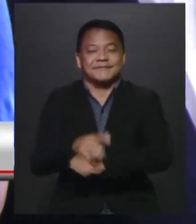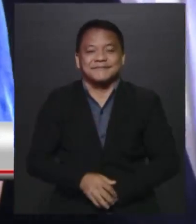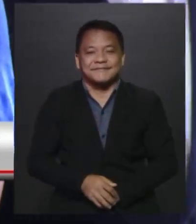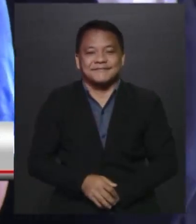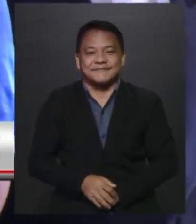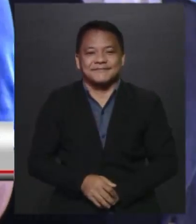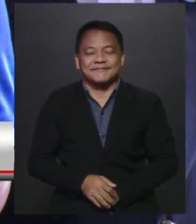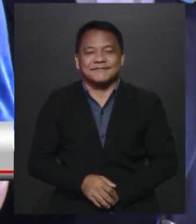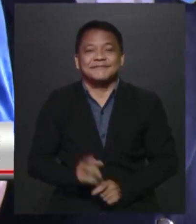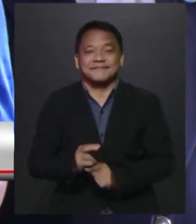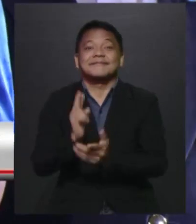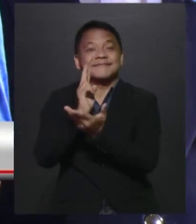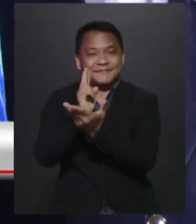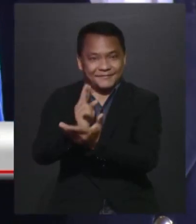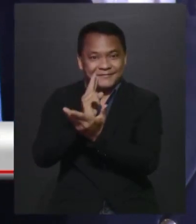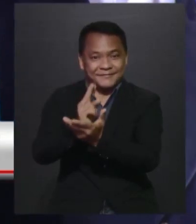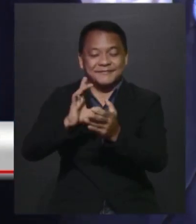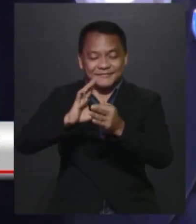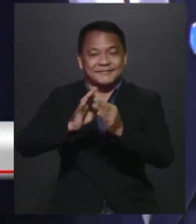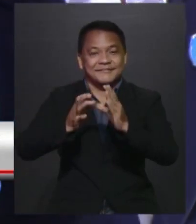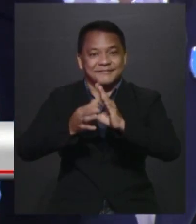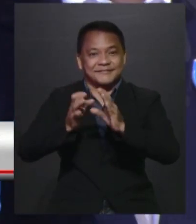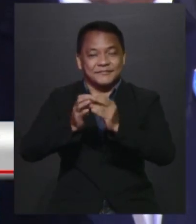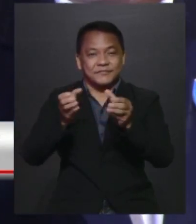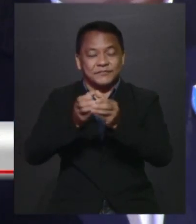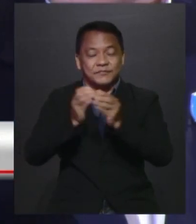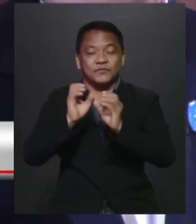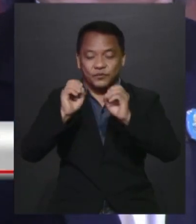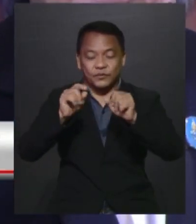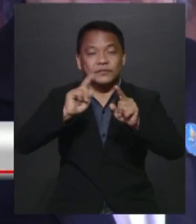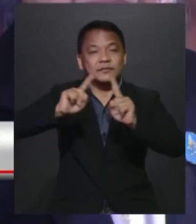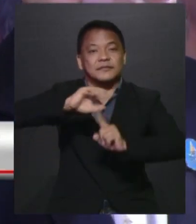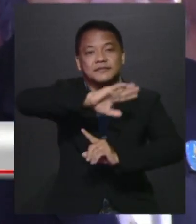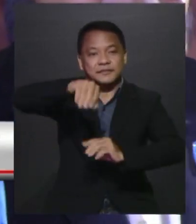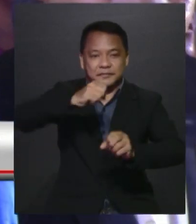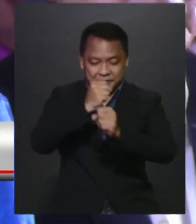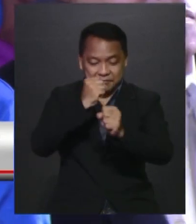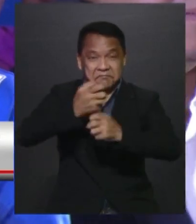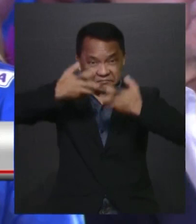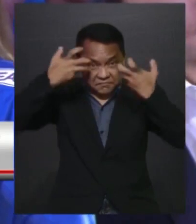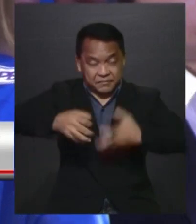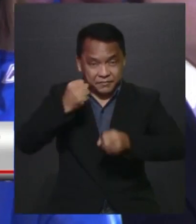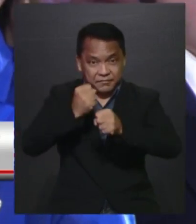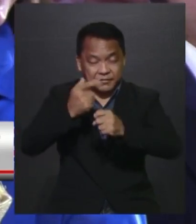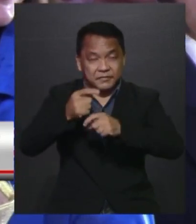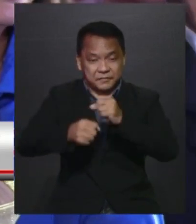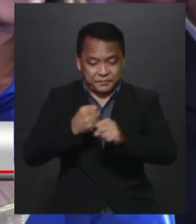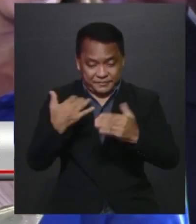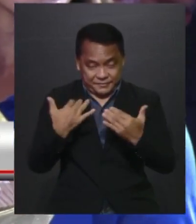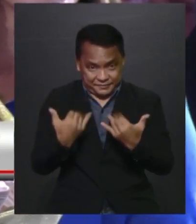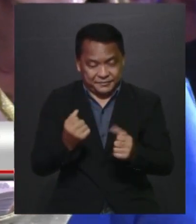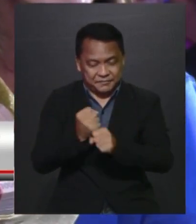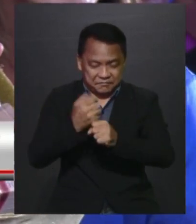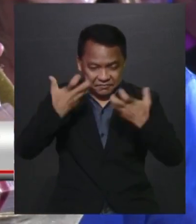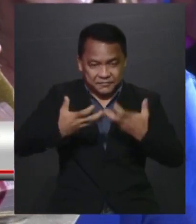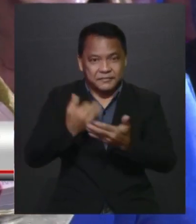าเป็นรางวัลนะคะให้กับนักกีฬาทีมงานสตาฟโค้ชทุกคนที่ทำงานอย่างหนักตลอดช่วงปีที่ผ่านมานะคะ